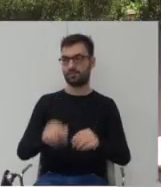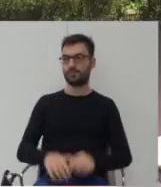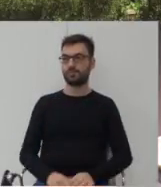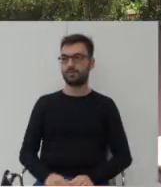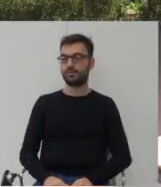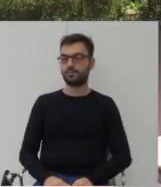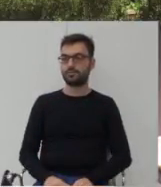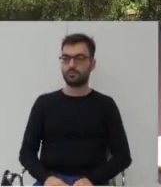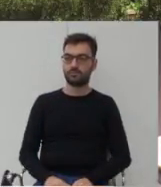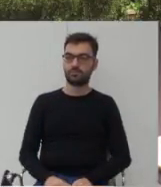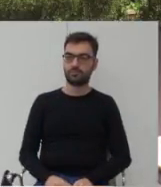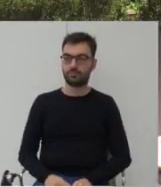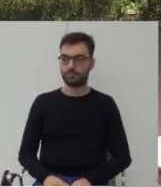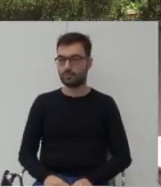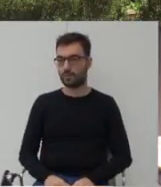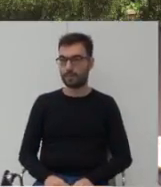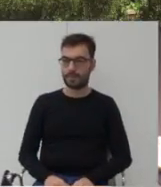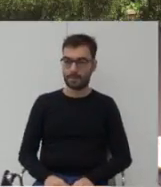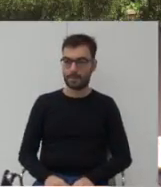buldożerami.